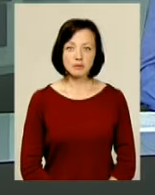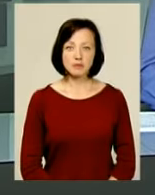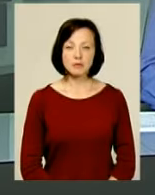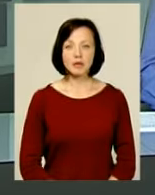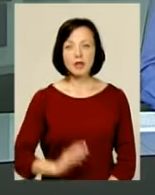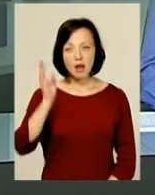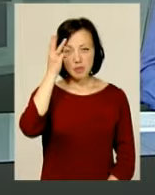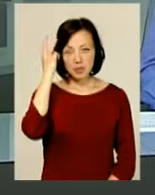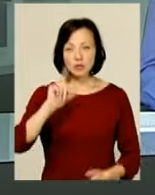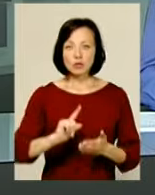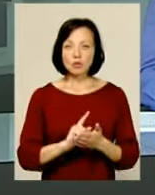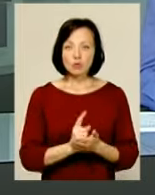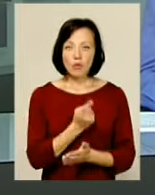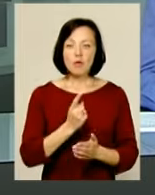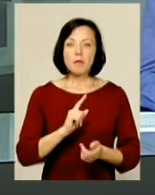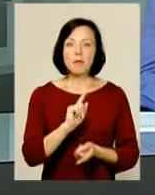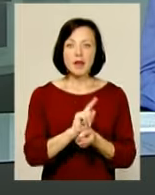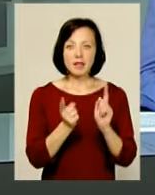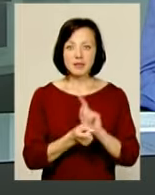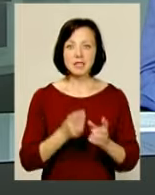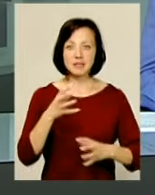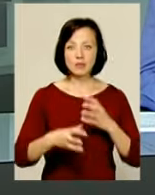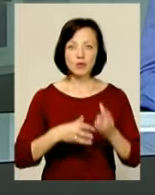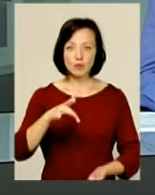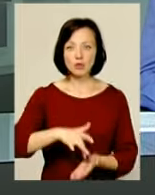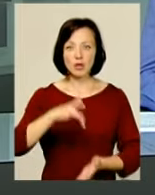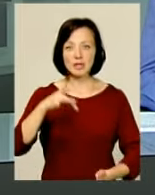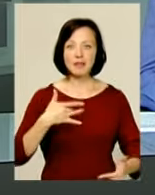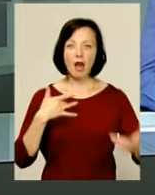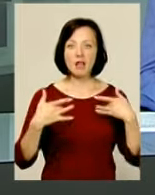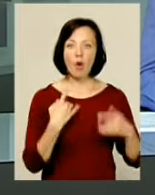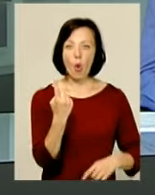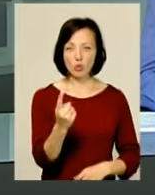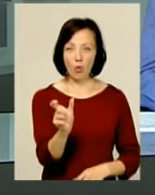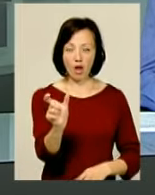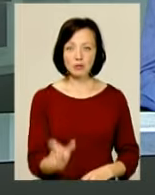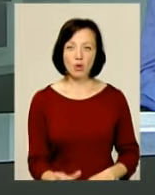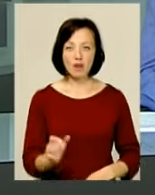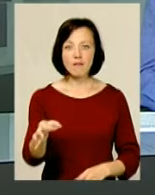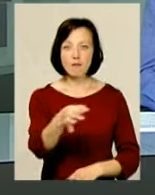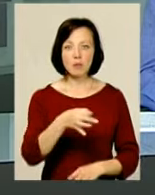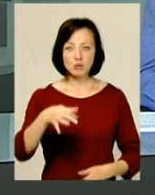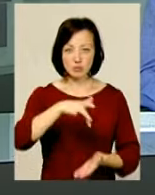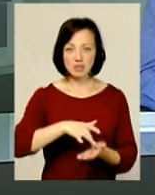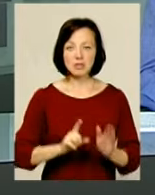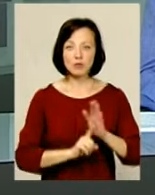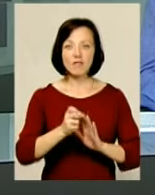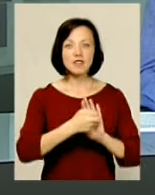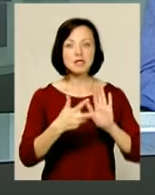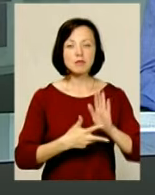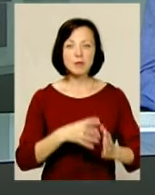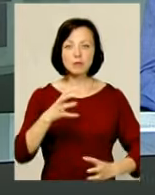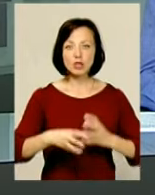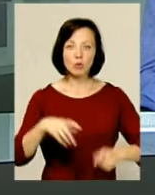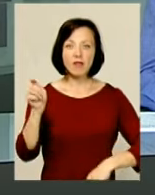Хмельницький знову перетворився на світову столицю театрів одного актора. Нагадаємо, в обласному центрі стартував 18-й